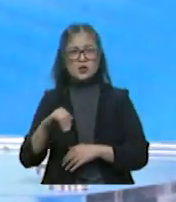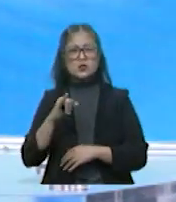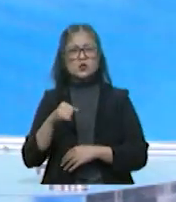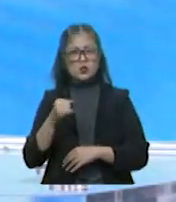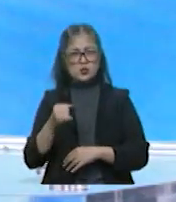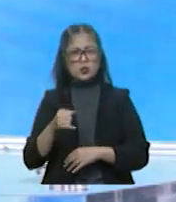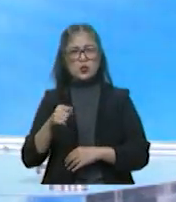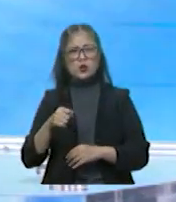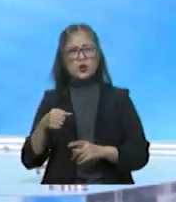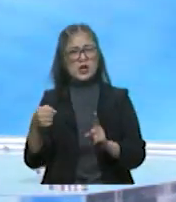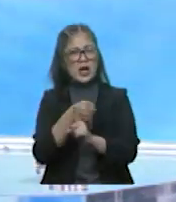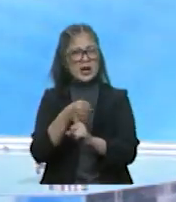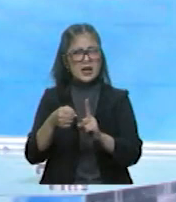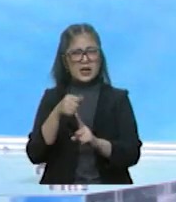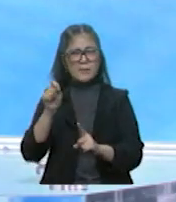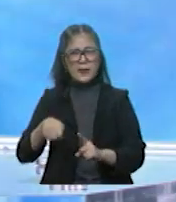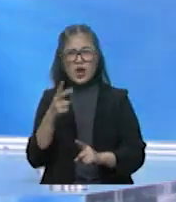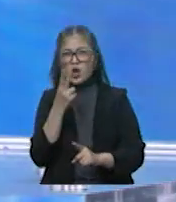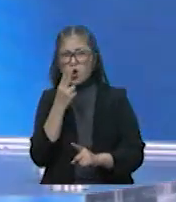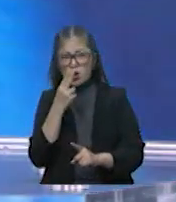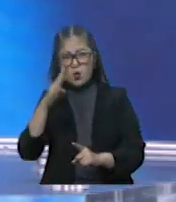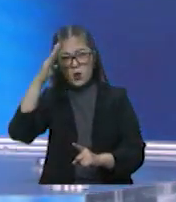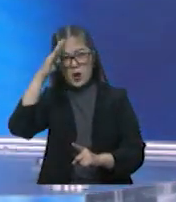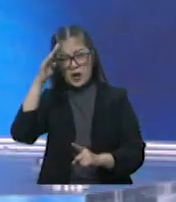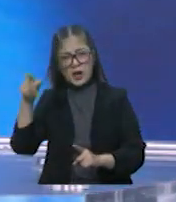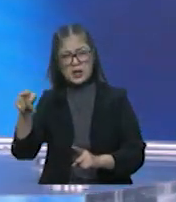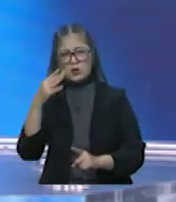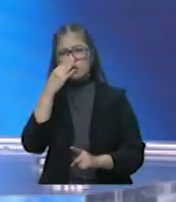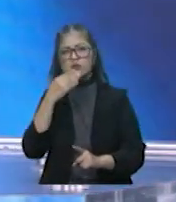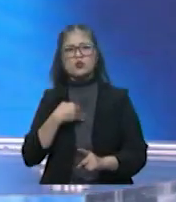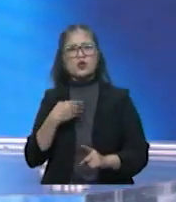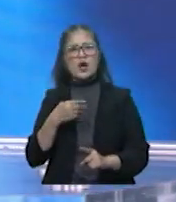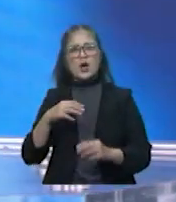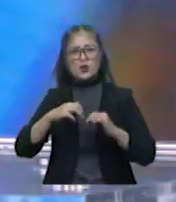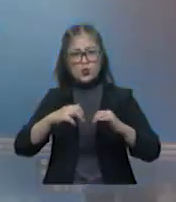dianiaya menggunakan rokok oleh seorang pria yang diduga pemilik durian.